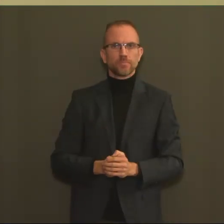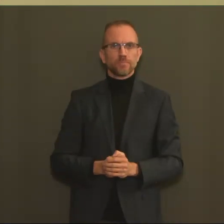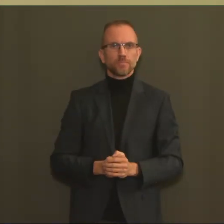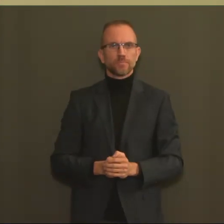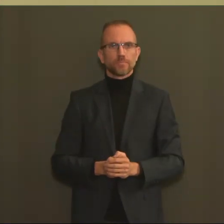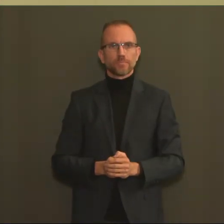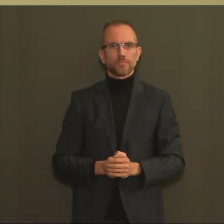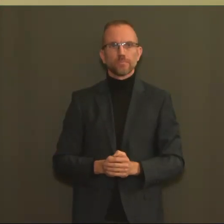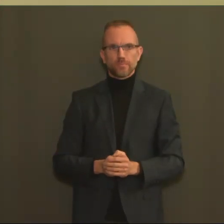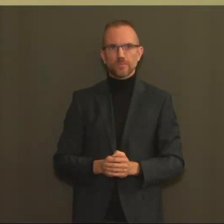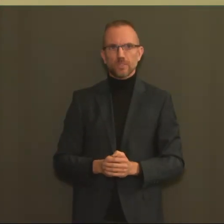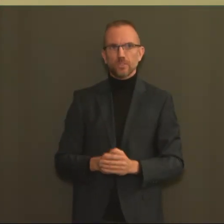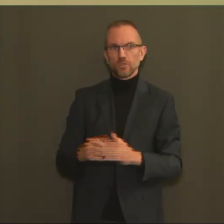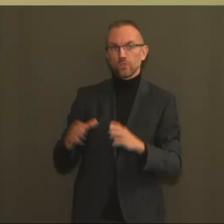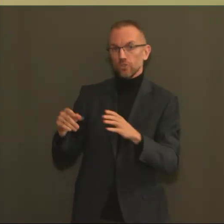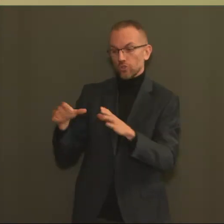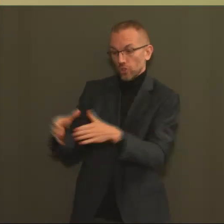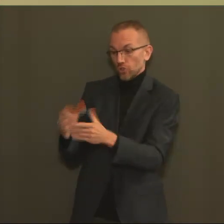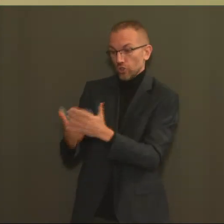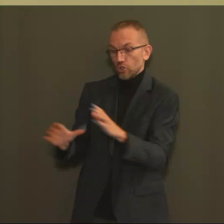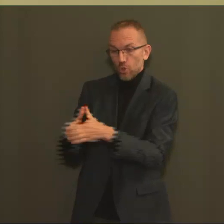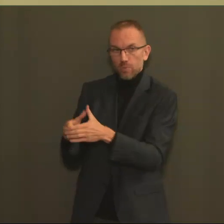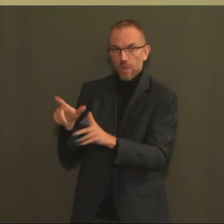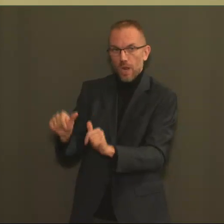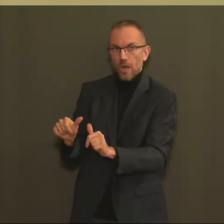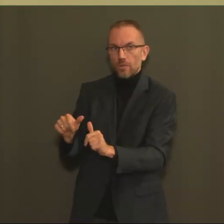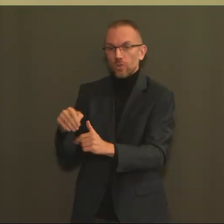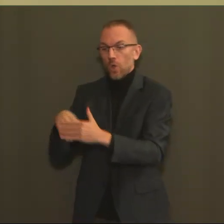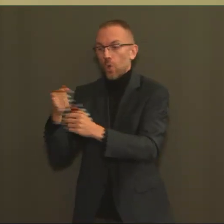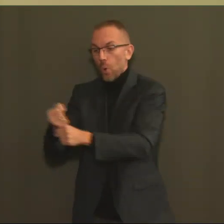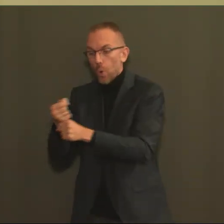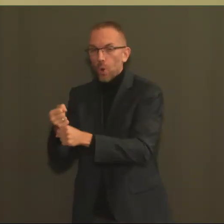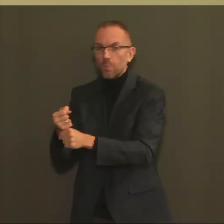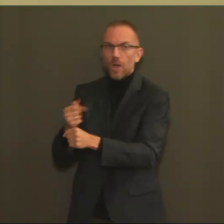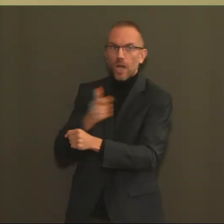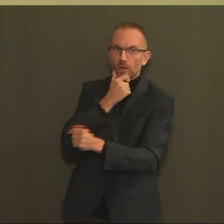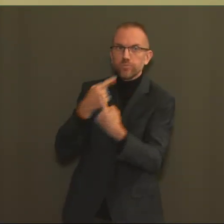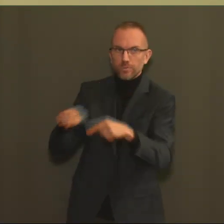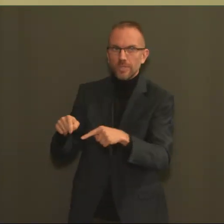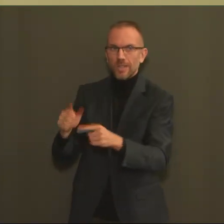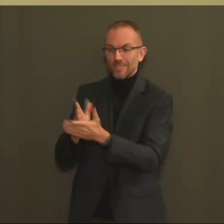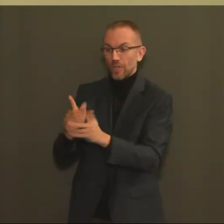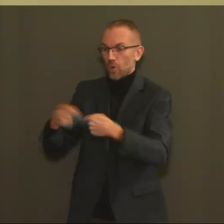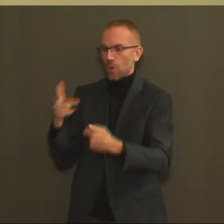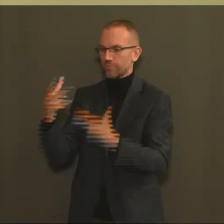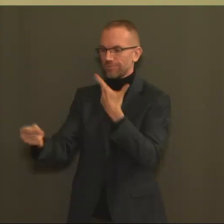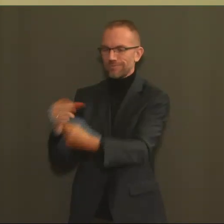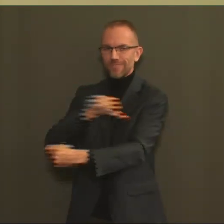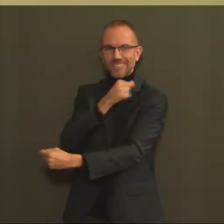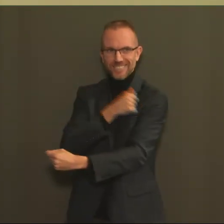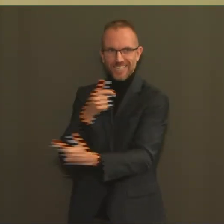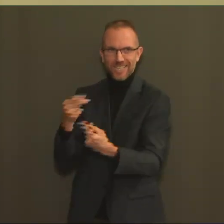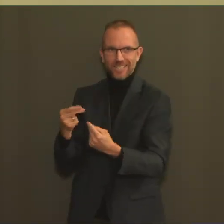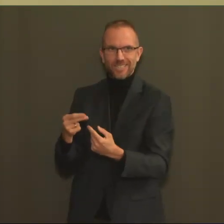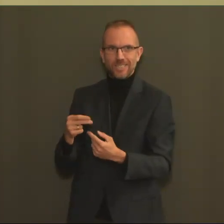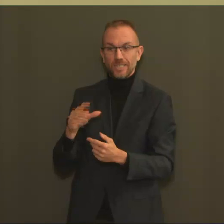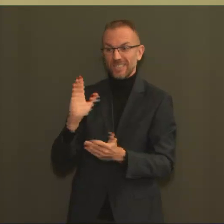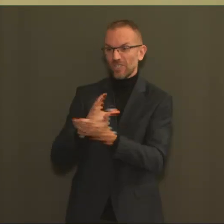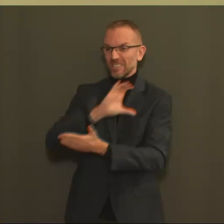al in bijzondere pointers waar ik had pijn de wax inez jongen die zat piramide vaccineerden sammy personencontrole kiewiet